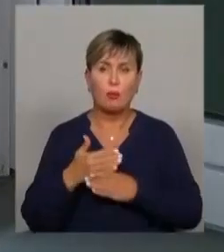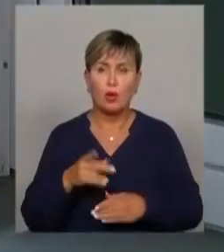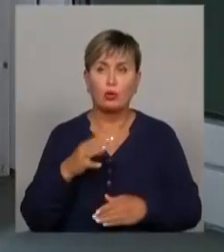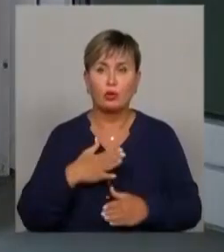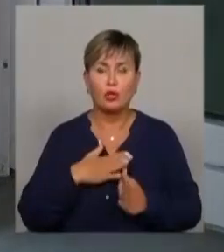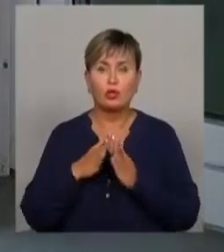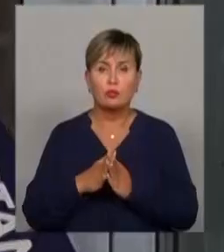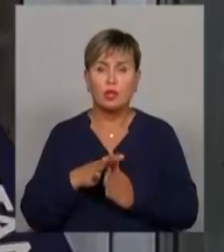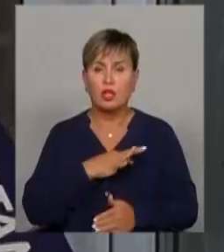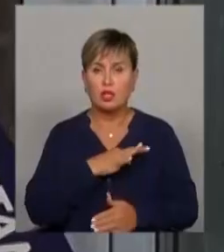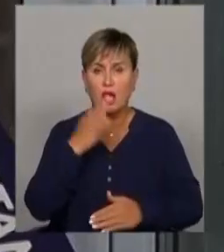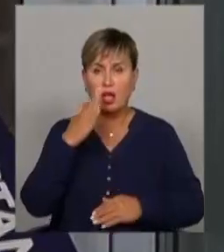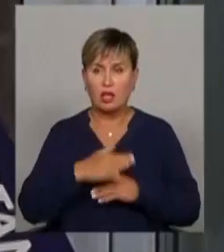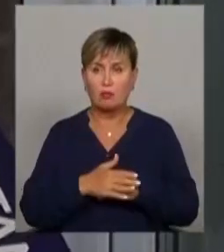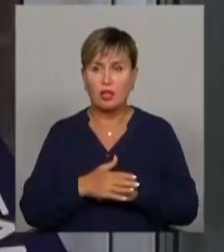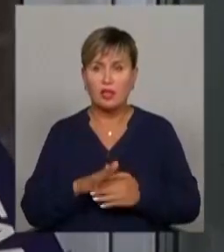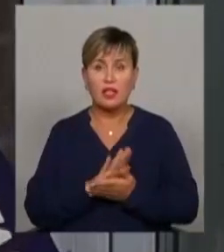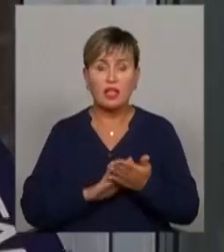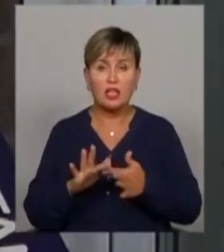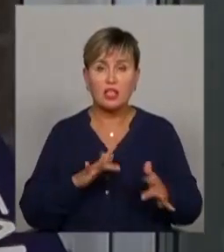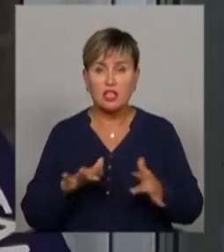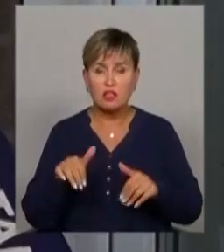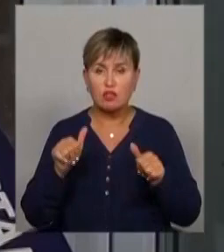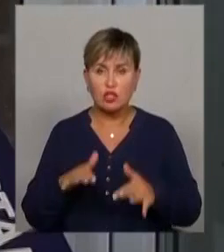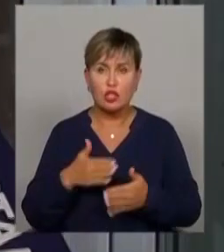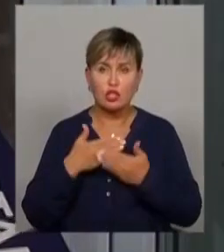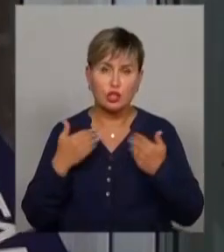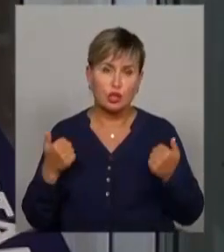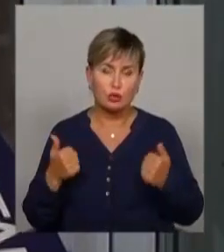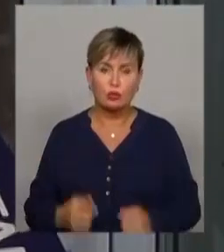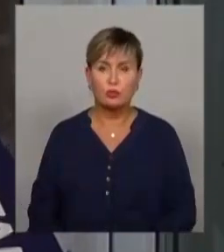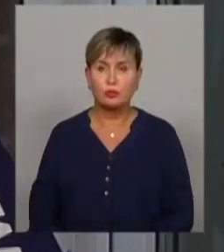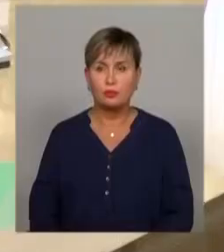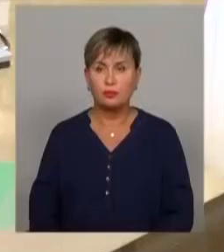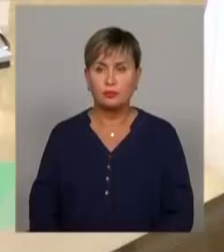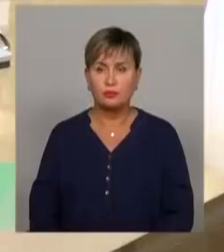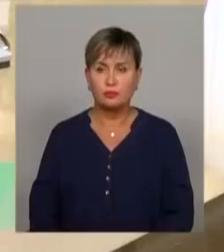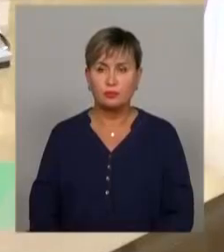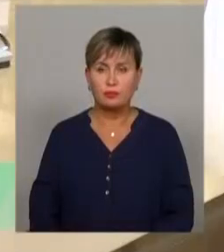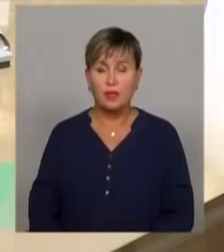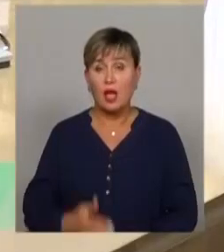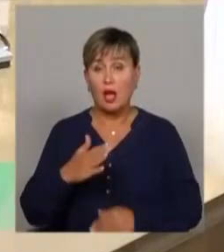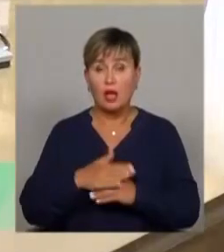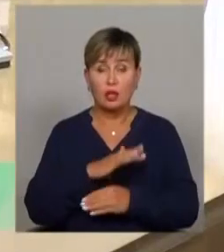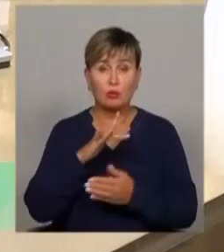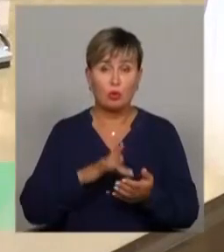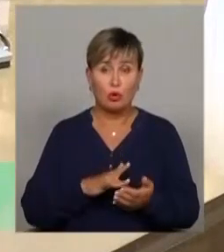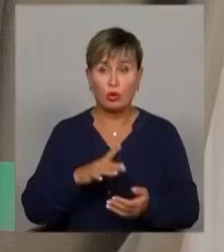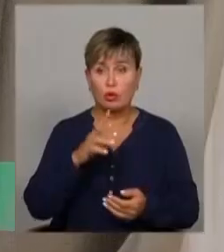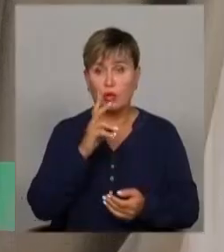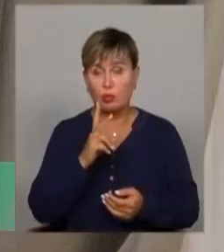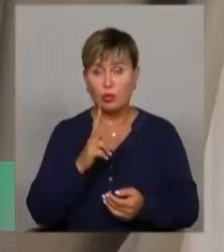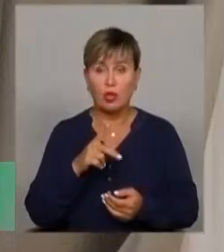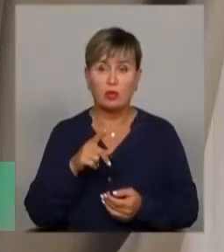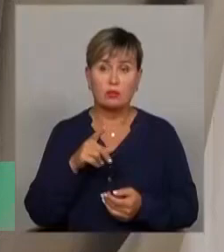наши просьбы игнорирует акимат. Никаких действий и решений принято не было до сих пор. Аким города коммунальный коллапс объясняет